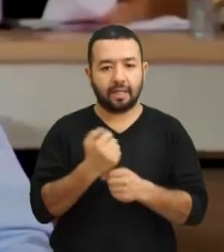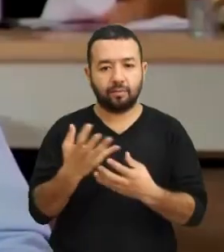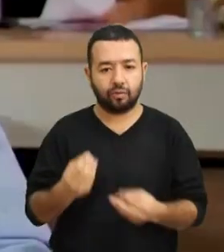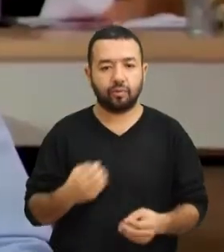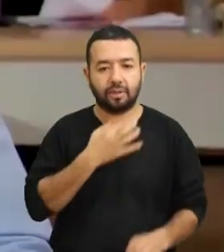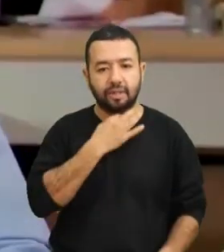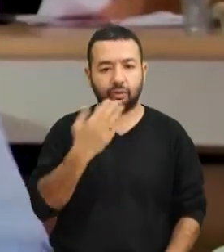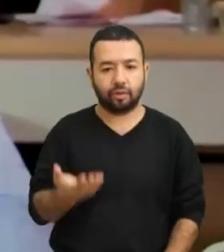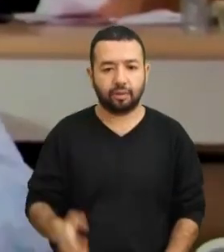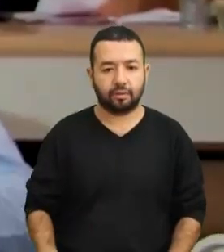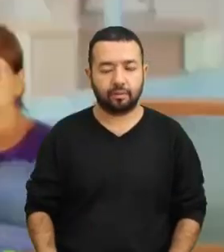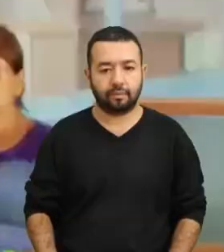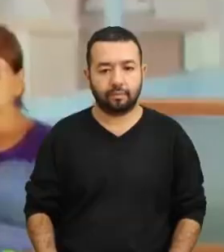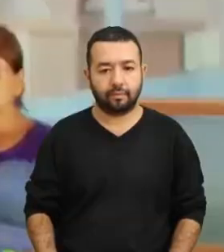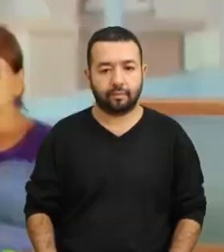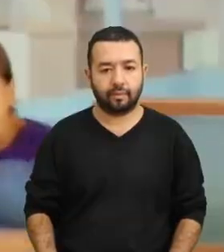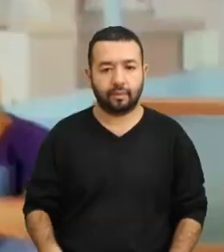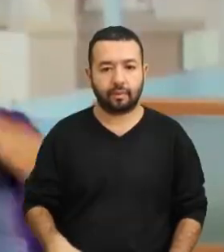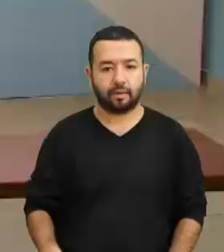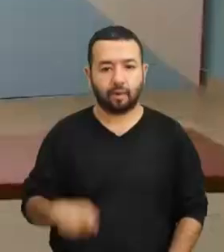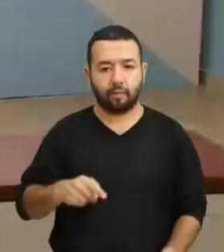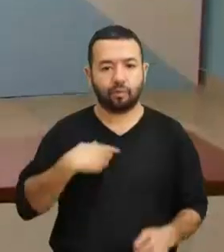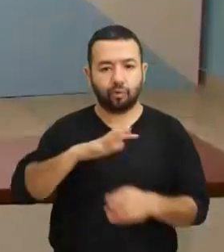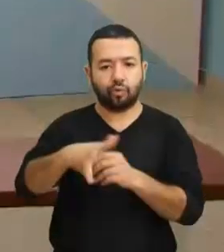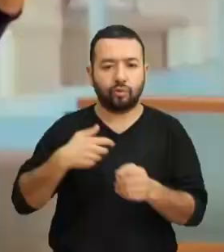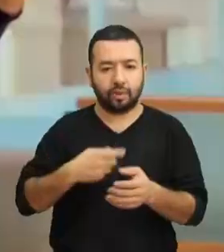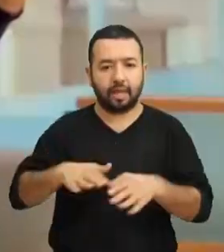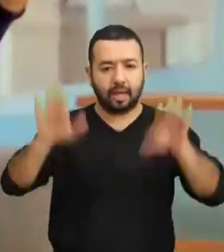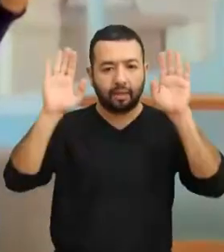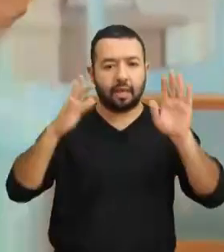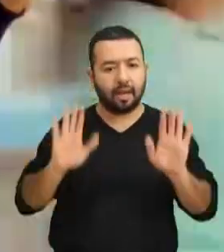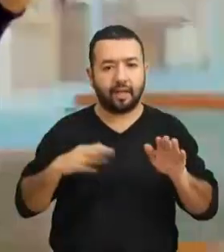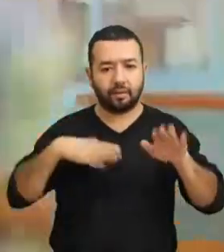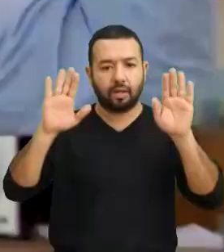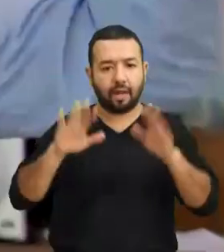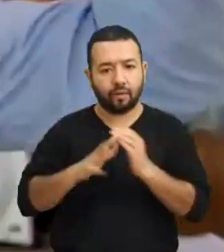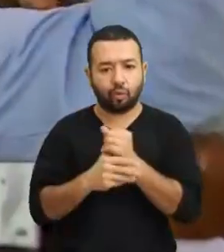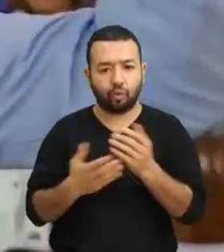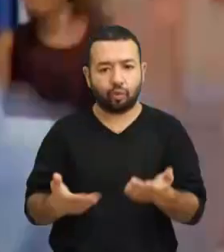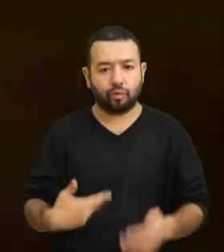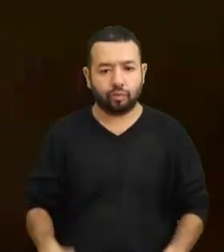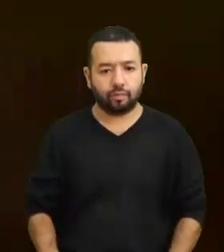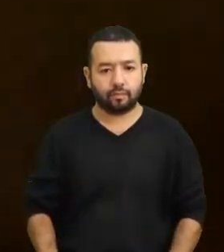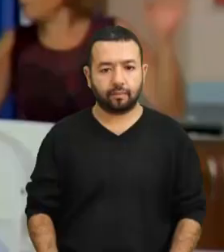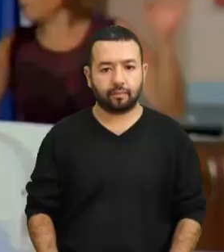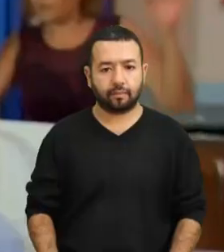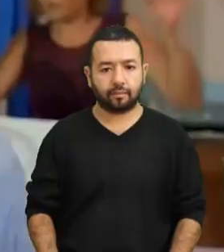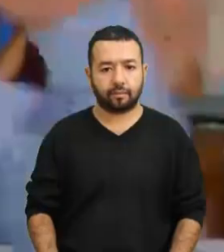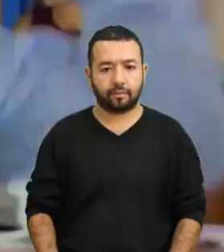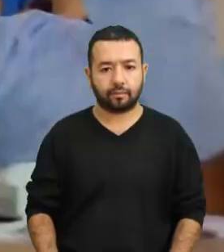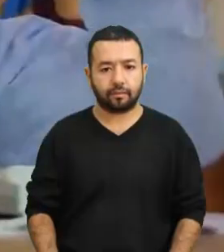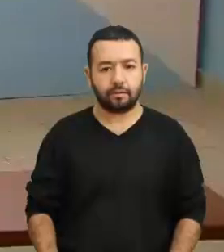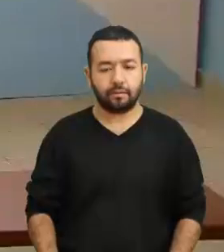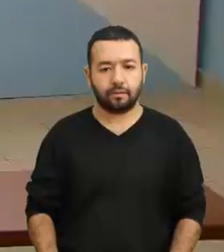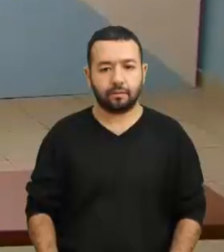olsun. Çok teşekkür ederim. Kaldır ellerini, bu bir soygundur. Soygun mu? Evet, soygun. Adamın eli gazete kağıdına sarılı. Nurhan